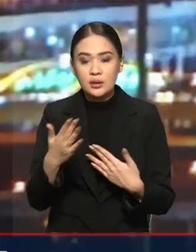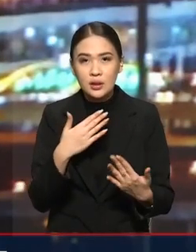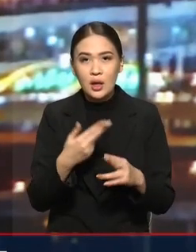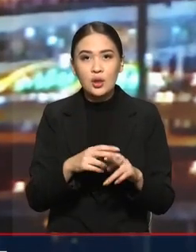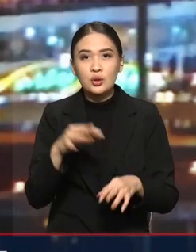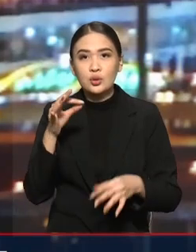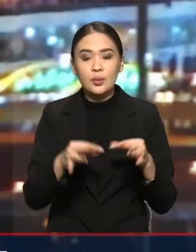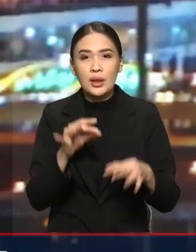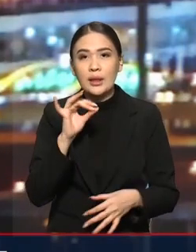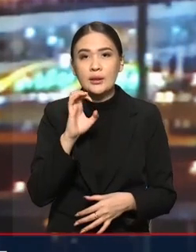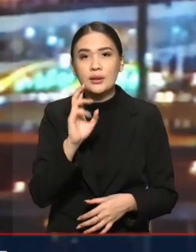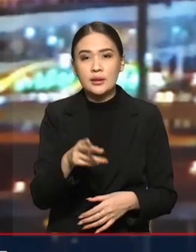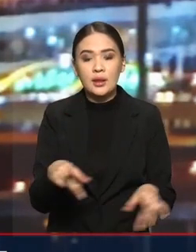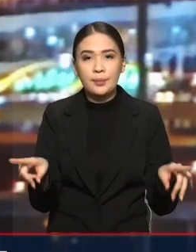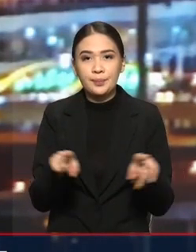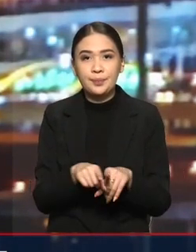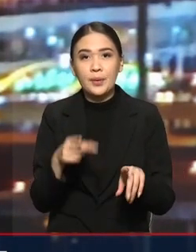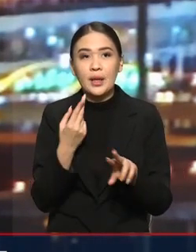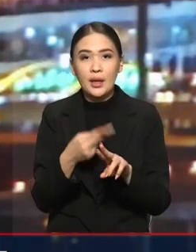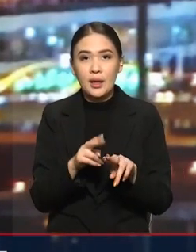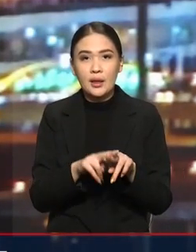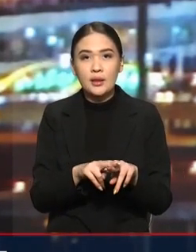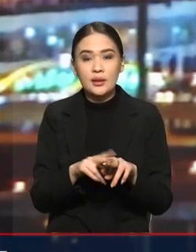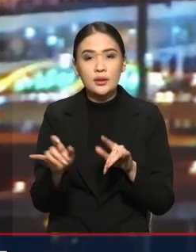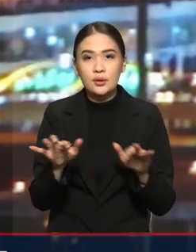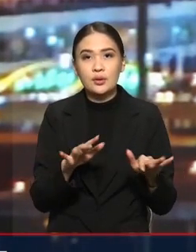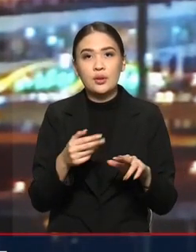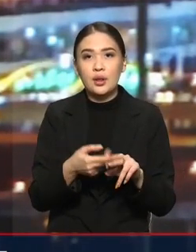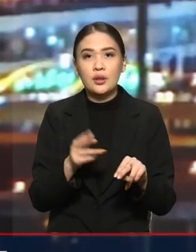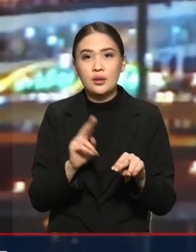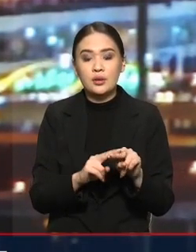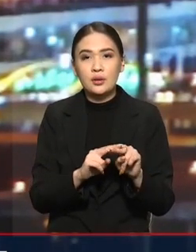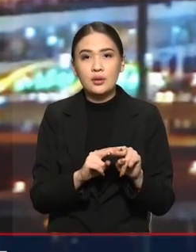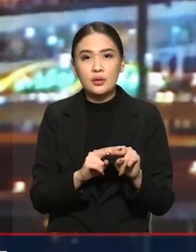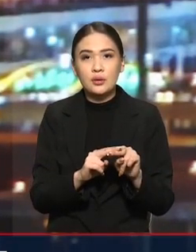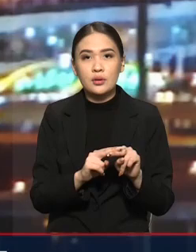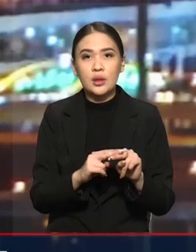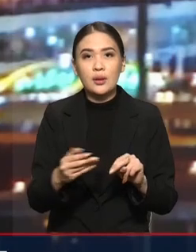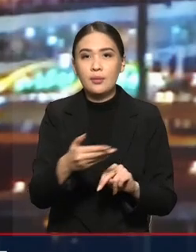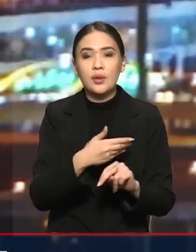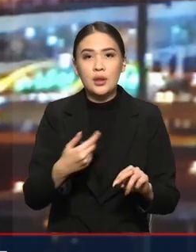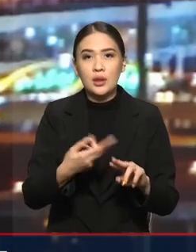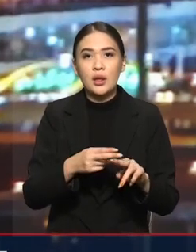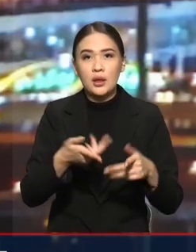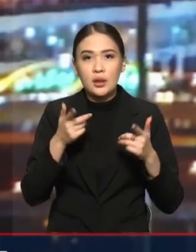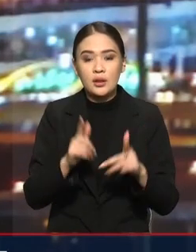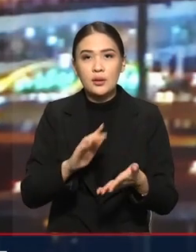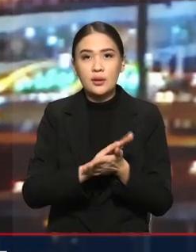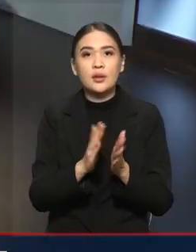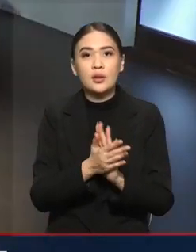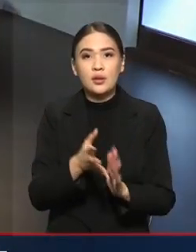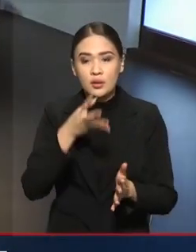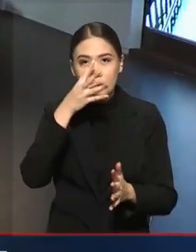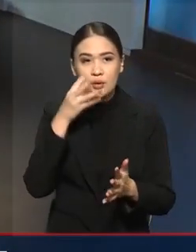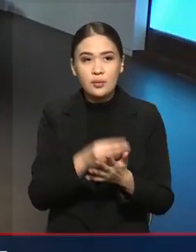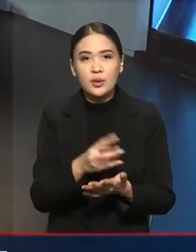судебных исков скажем так и в этом случае для нас было принципиально важно что если мы заключаем сделку и право собственности